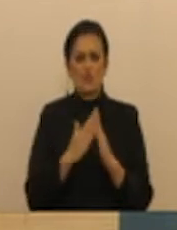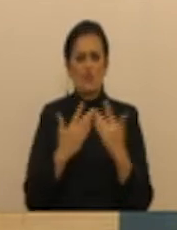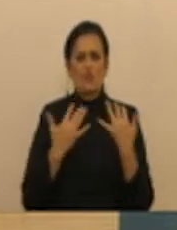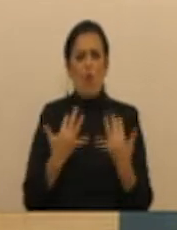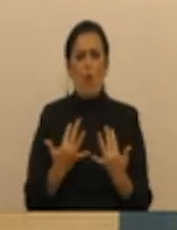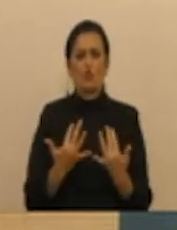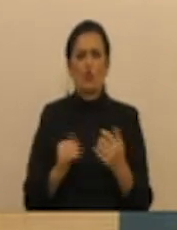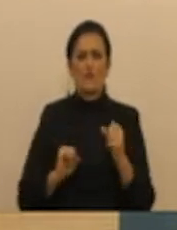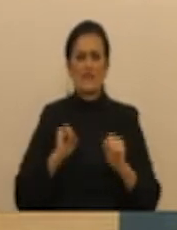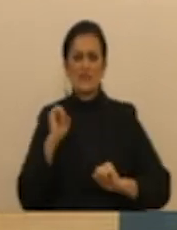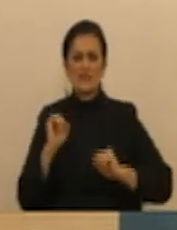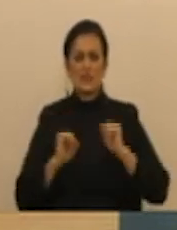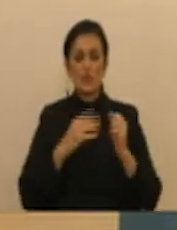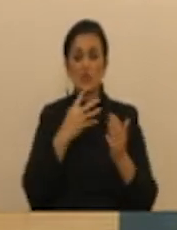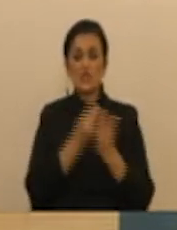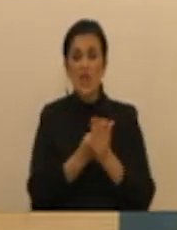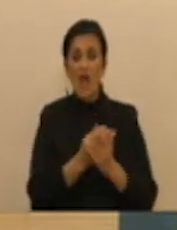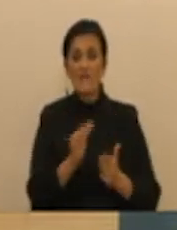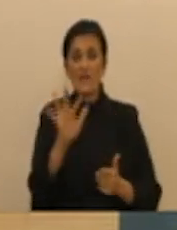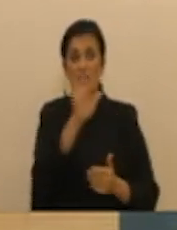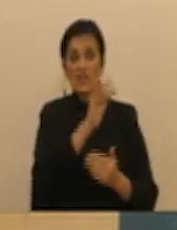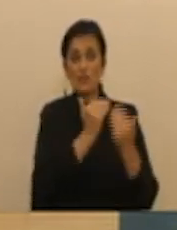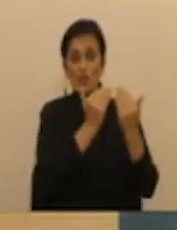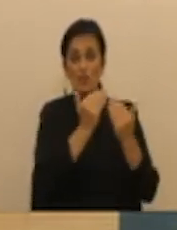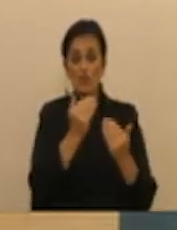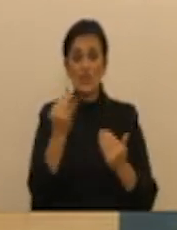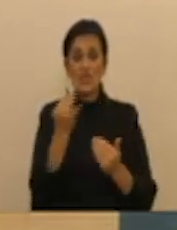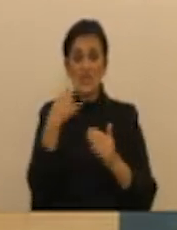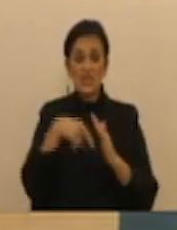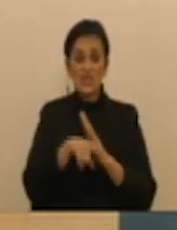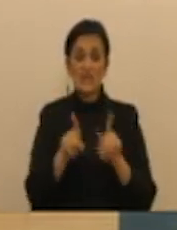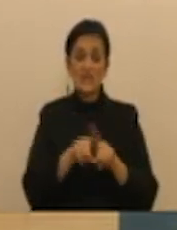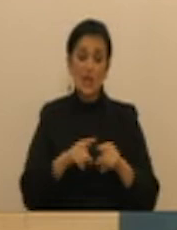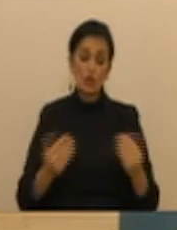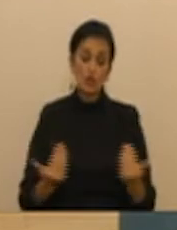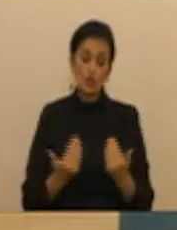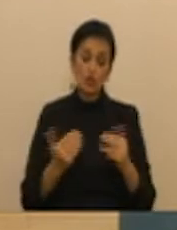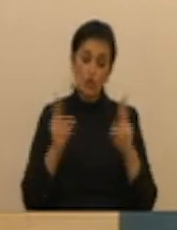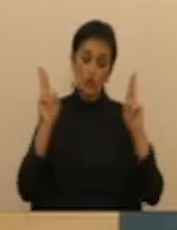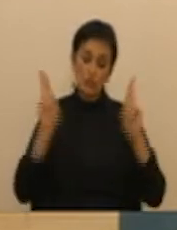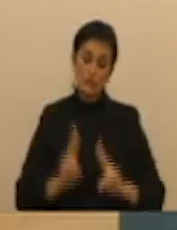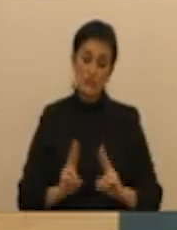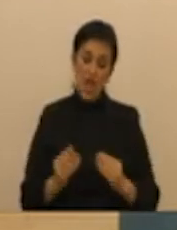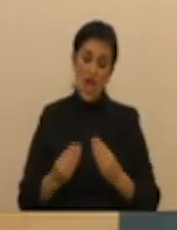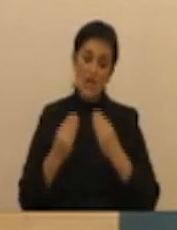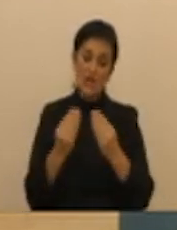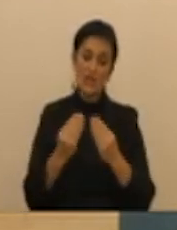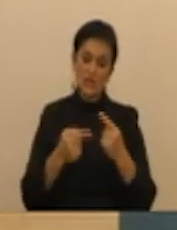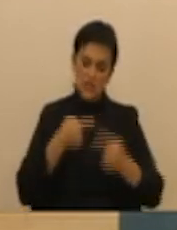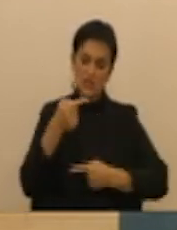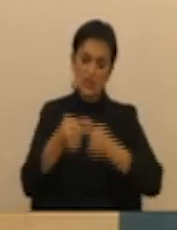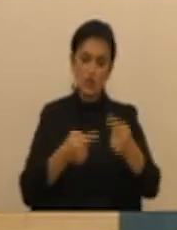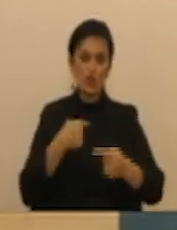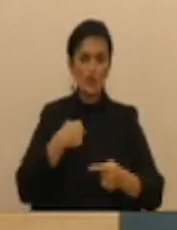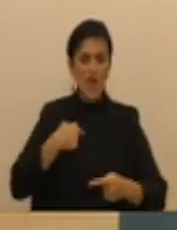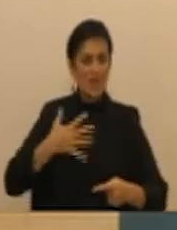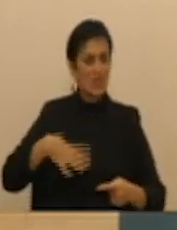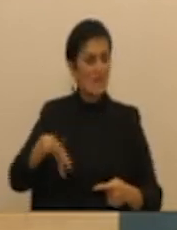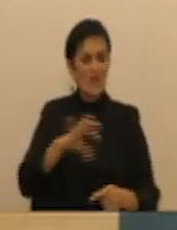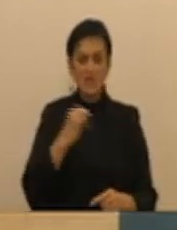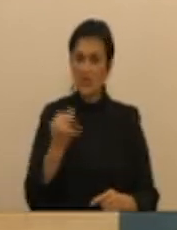და ცდილობს თავიანთი ქვეყნის ინტერესებიდან გამომდინარე ისეთი ცხოვრების წესი დანერგოს რადაც ჩვენი ქვეყნის